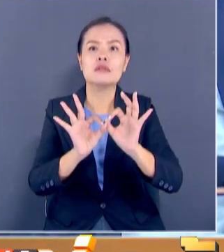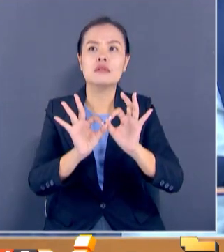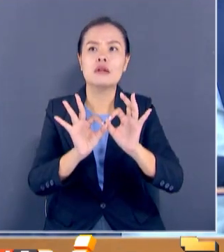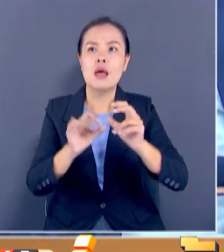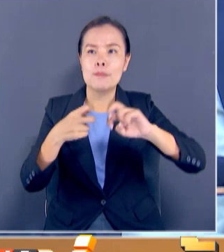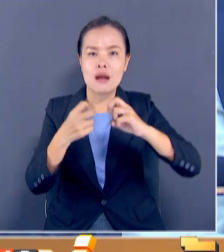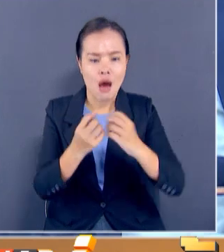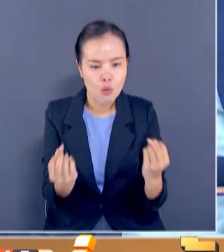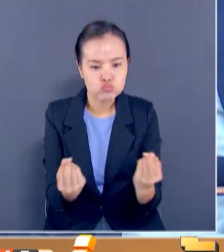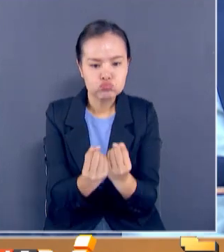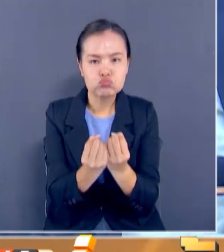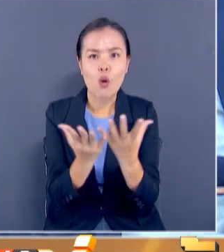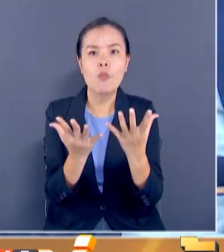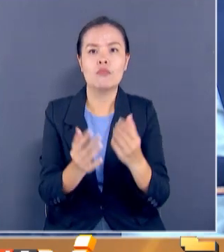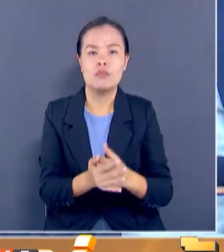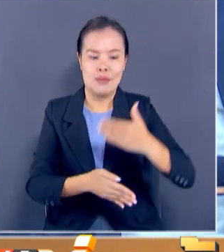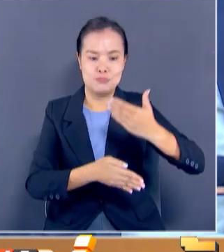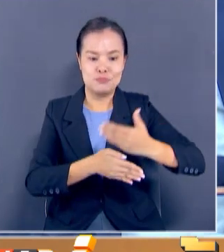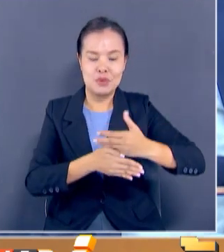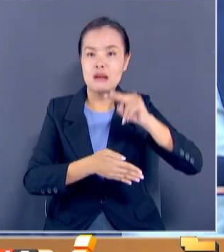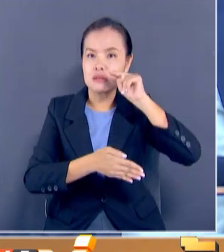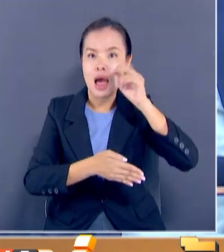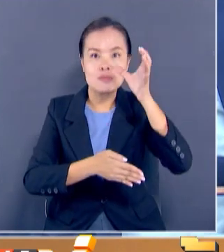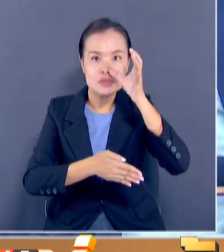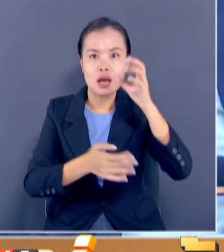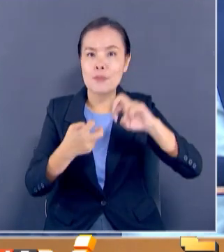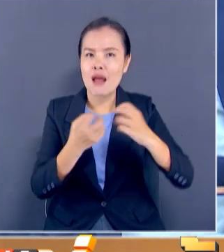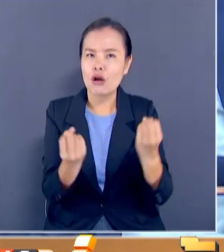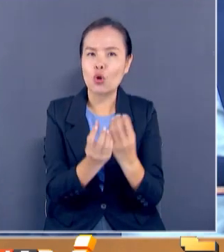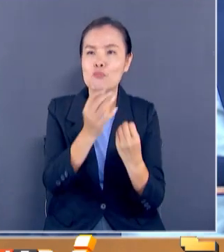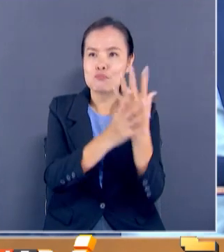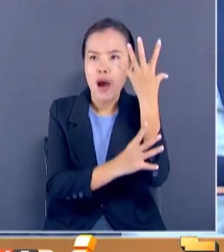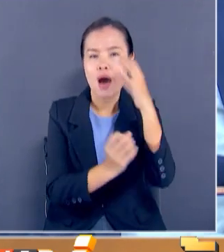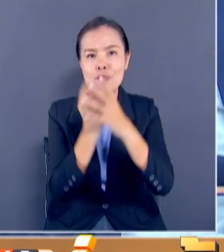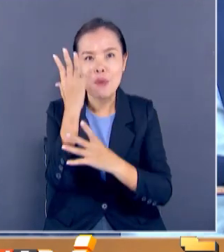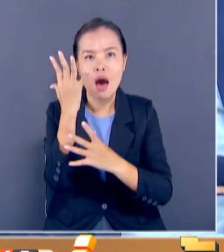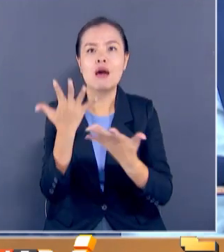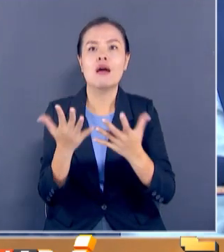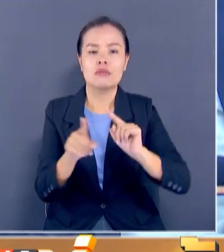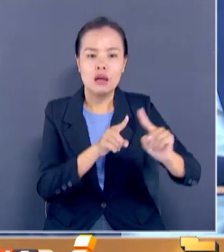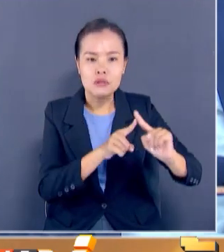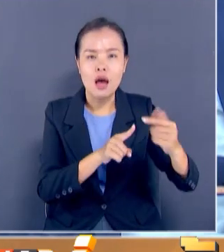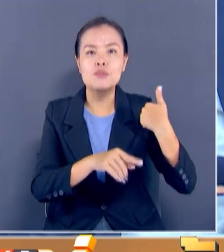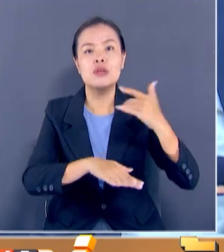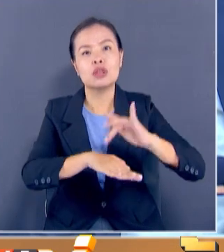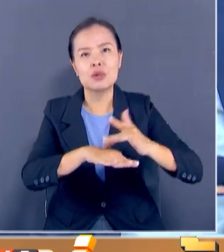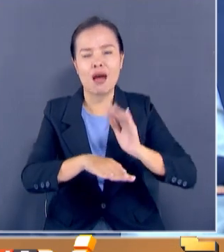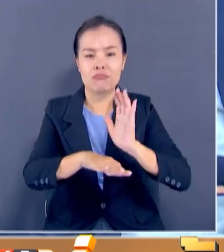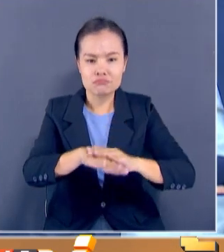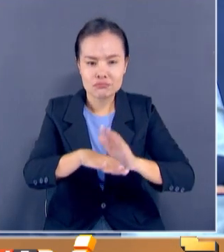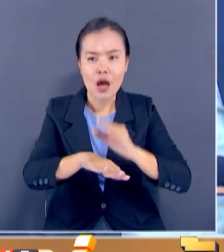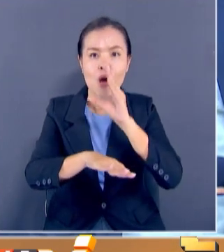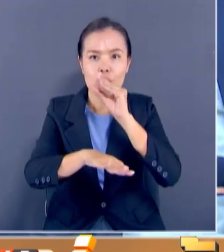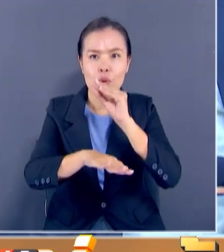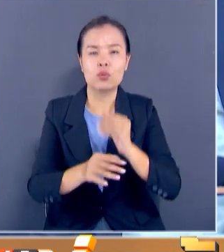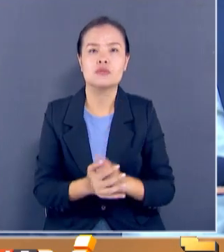ลกระทบทั้งสิ้นแก่งเสือเต้นเนี่ยจะมีผลกระทบทั้งในเรื่องของทรัพยากรพื้นที่ป่านะครับซึ่งผมอยากจะย้ำมาว่า